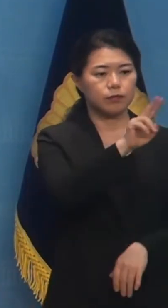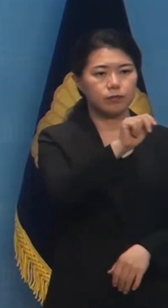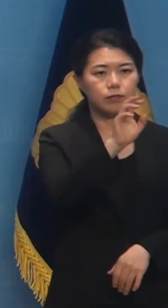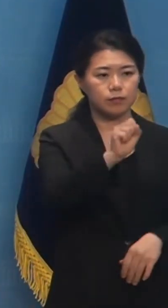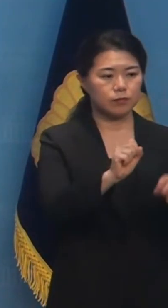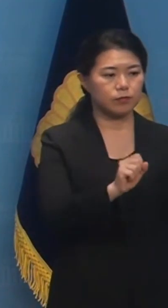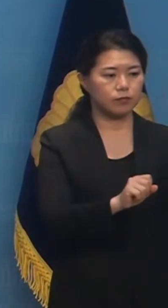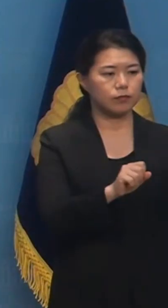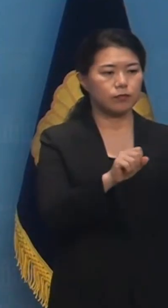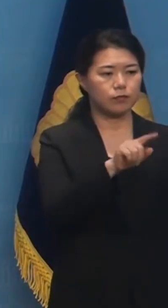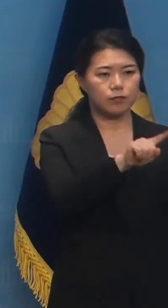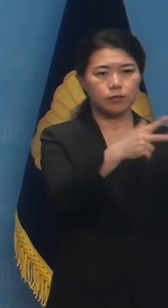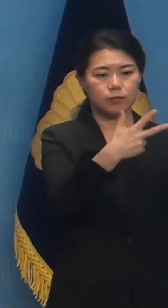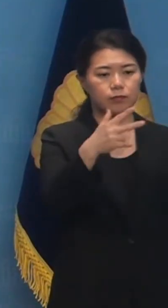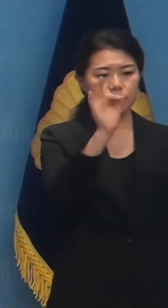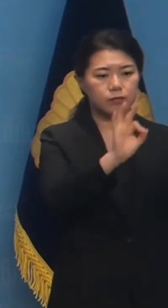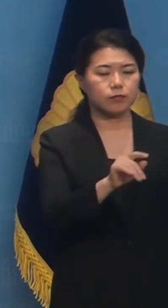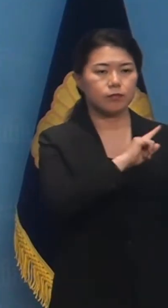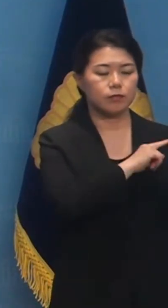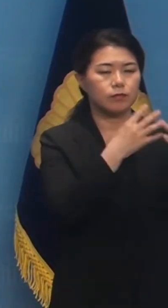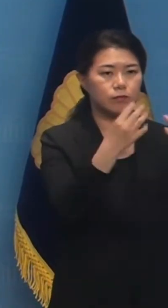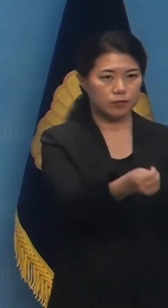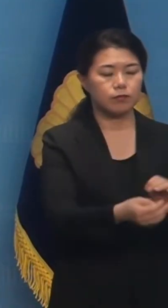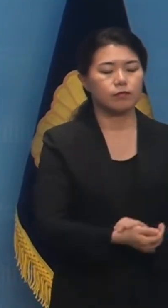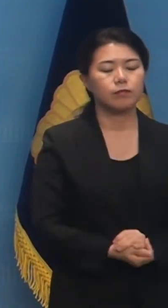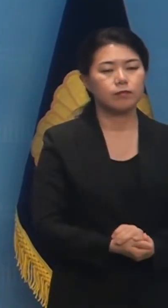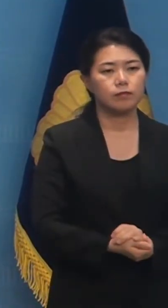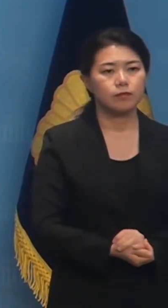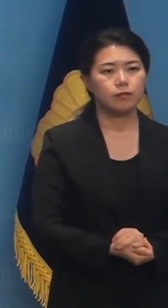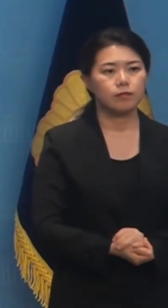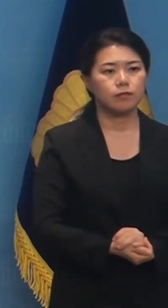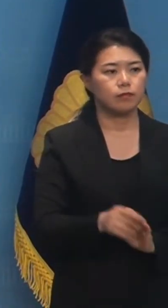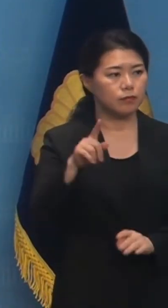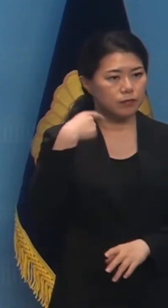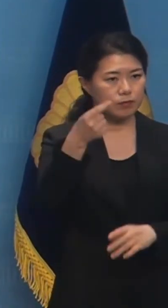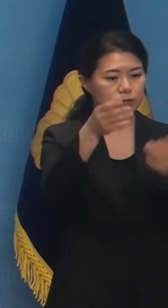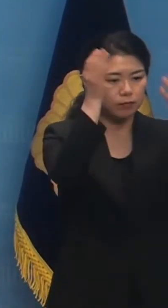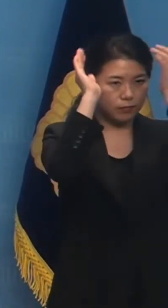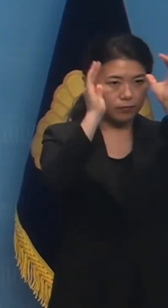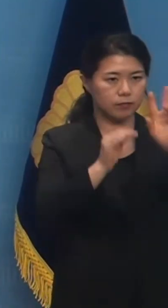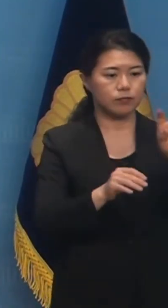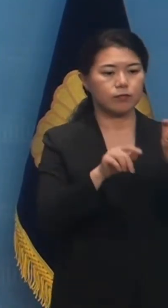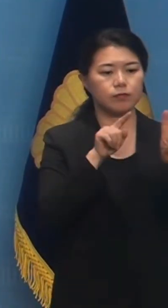SNS 22.77%로 가장 높은 수치를 기록했고 그 뒤로는 네이버